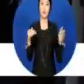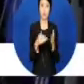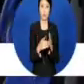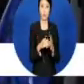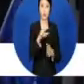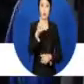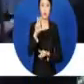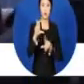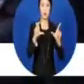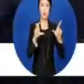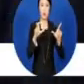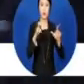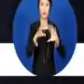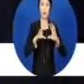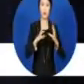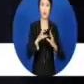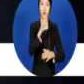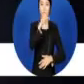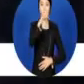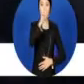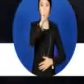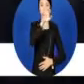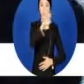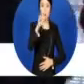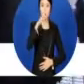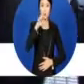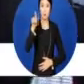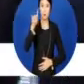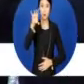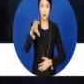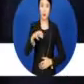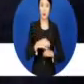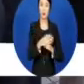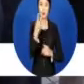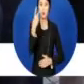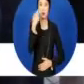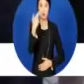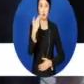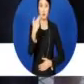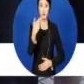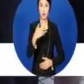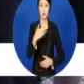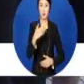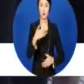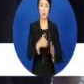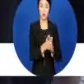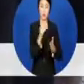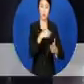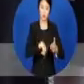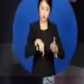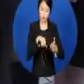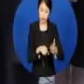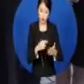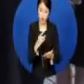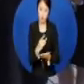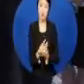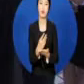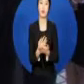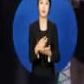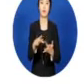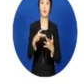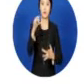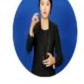국제축구연맹 피파가 2017년 한국에서 개최되는 20세 이하 월드컵 U20 개최 도시를 천안으로 선정했다고